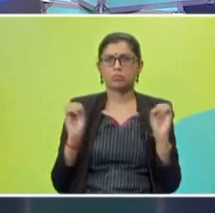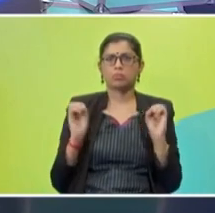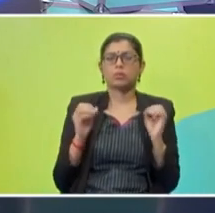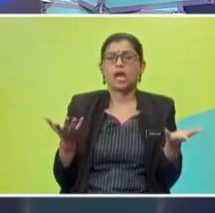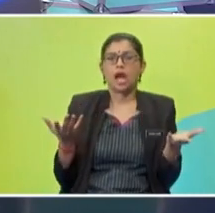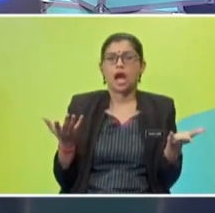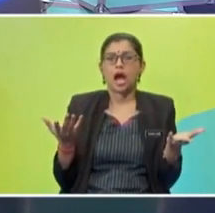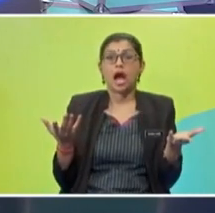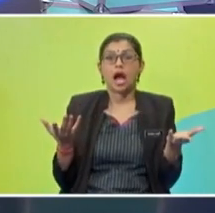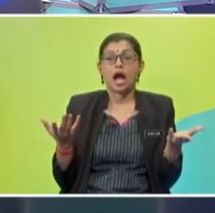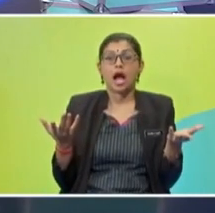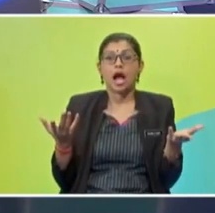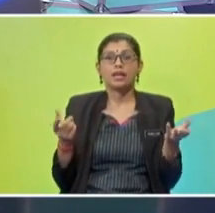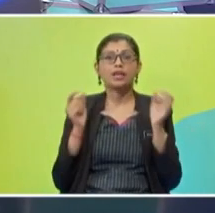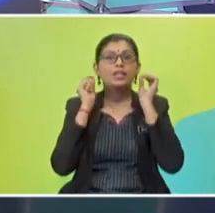dia